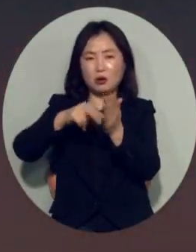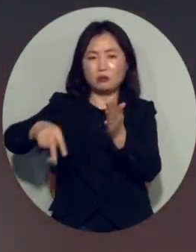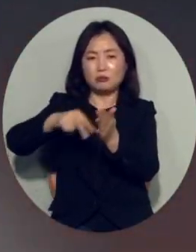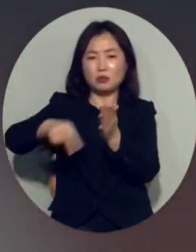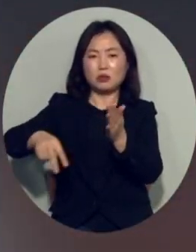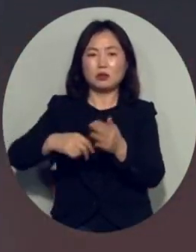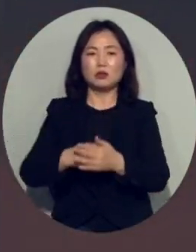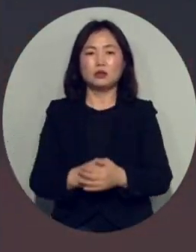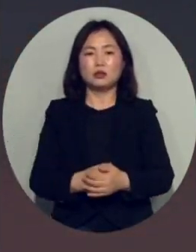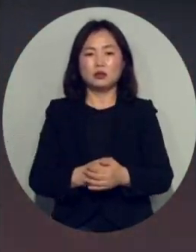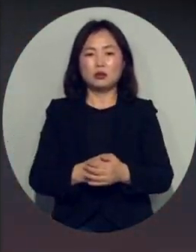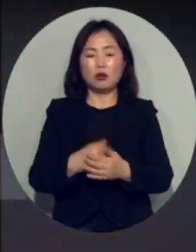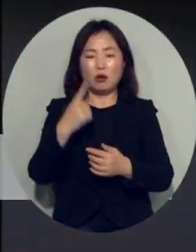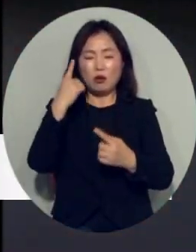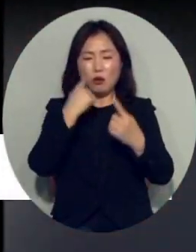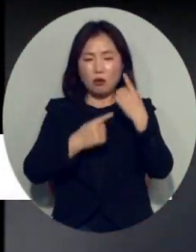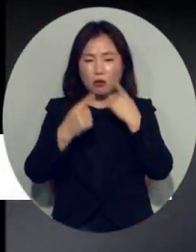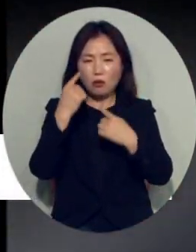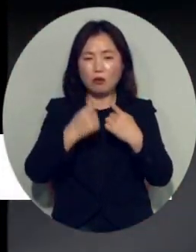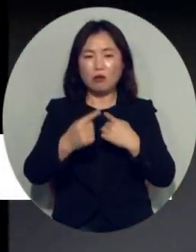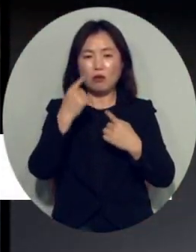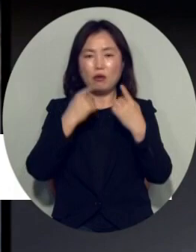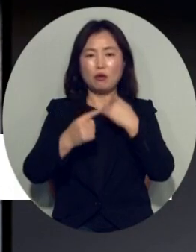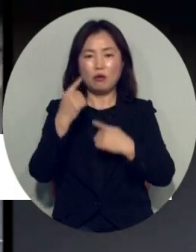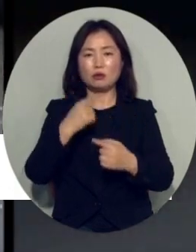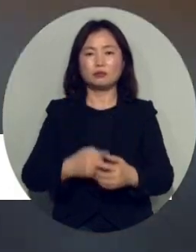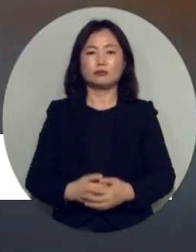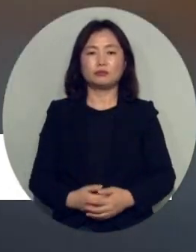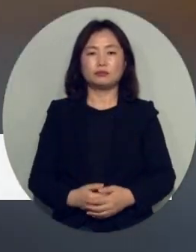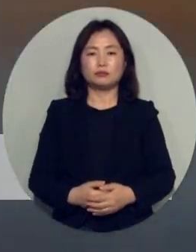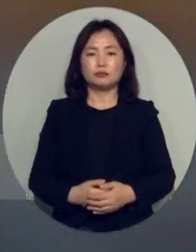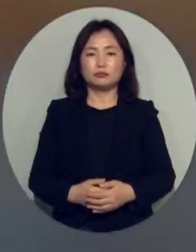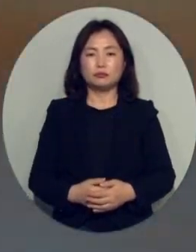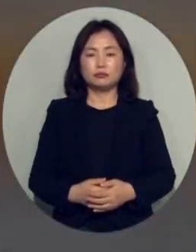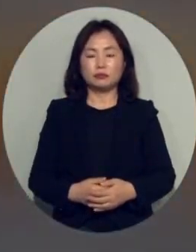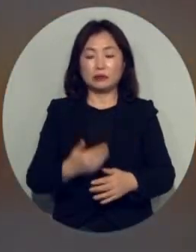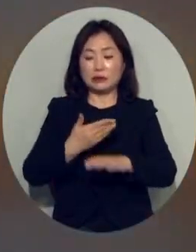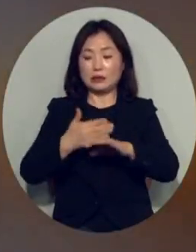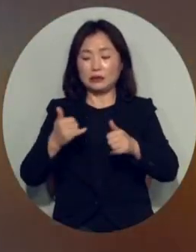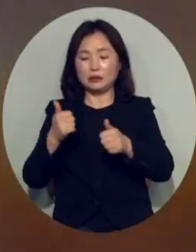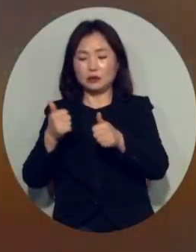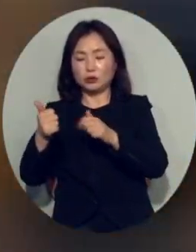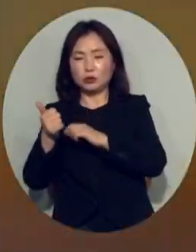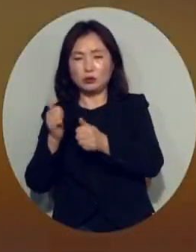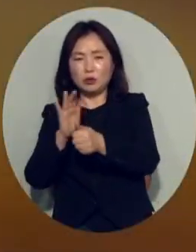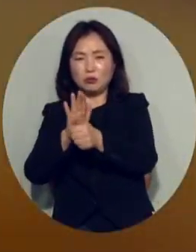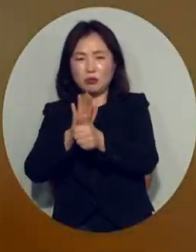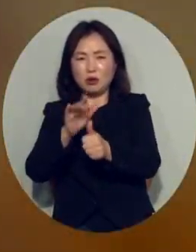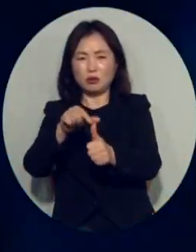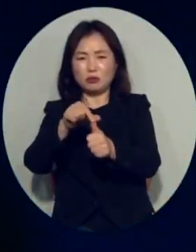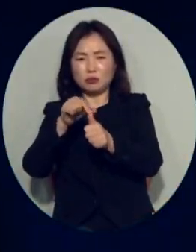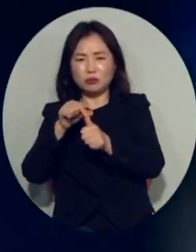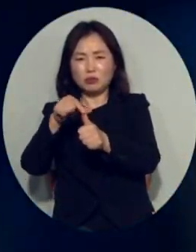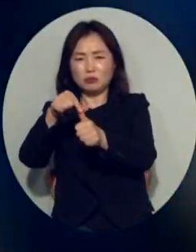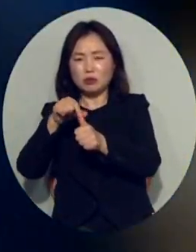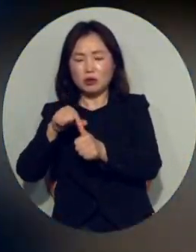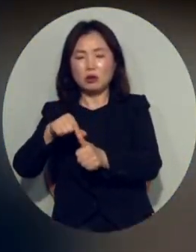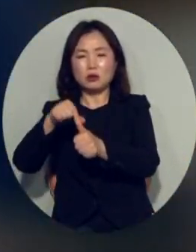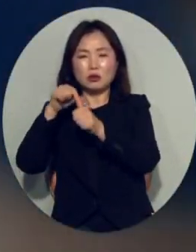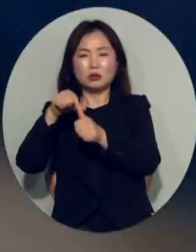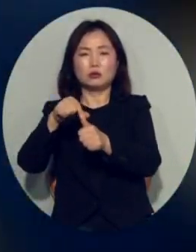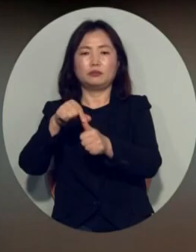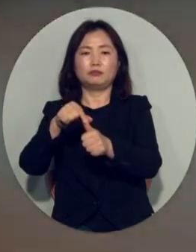내리고 아니, 저기 다 스쳤네. 다른 승객들도 부축을 받으며 하나 둘 버스